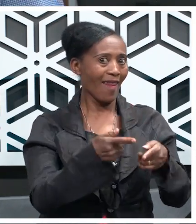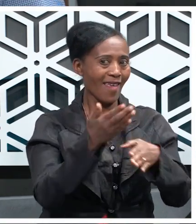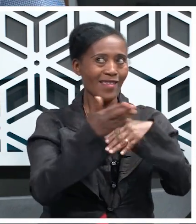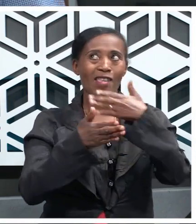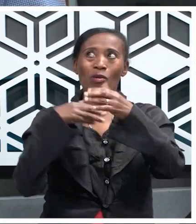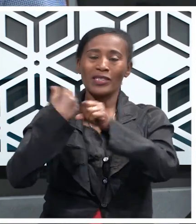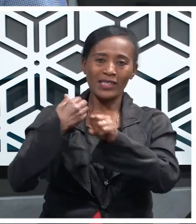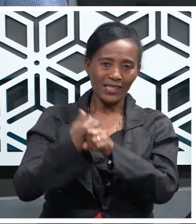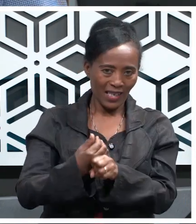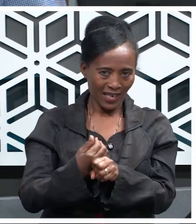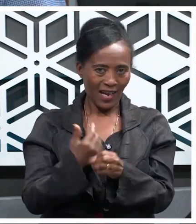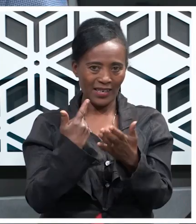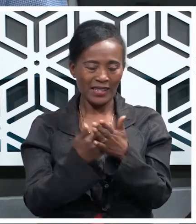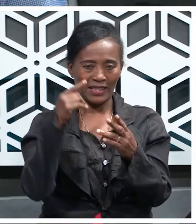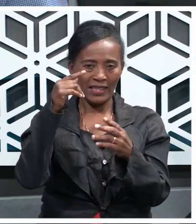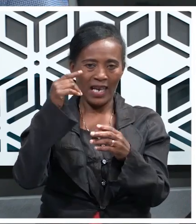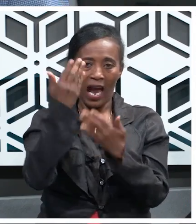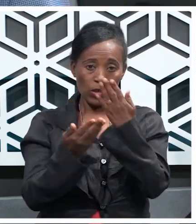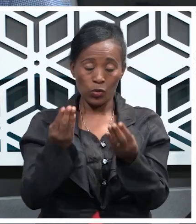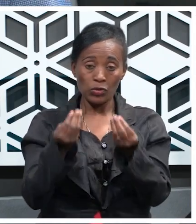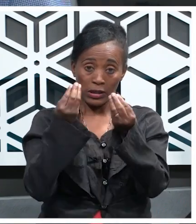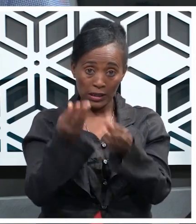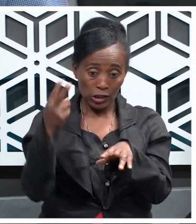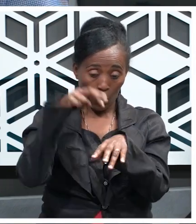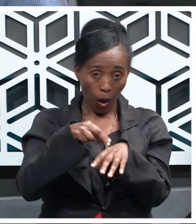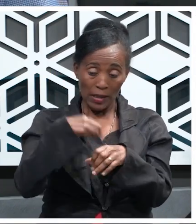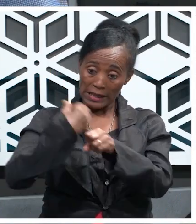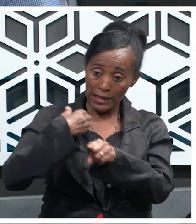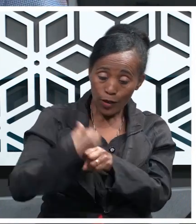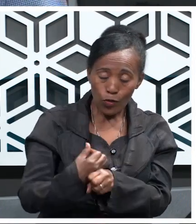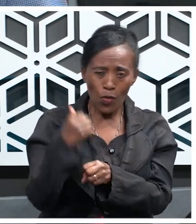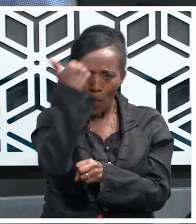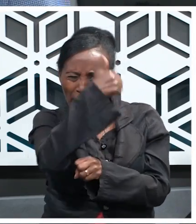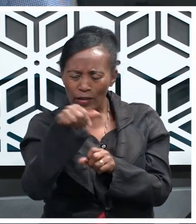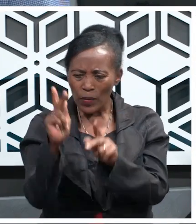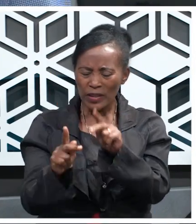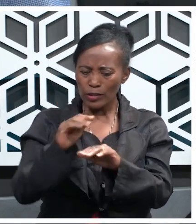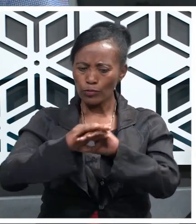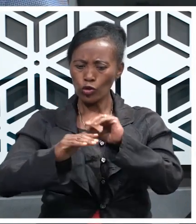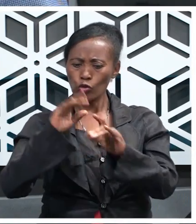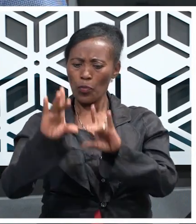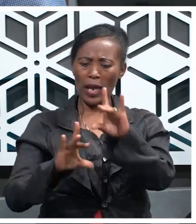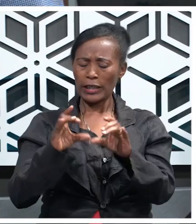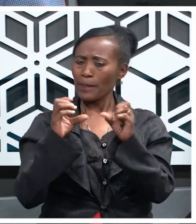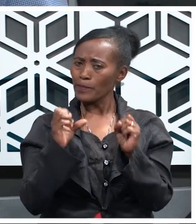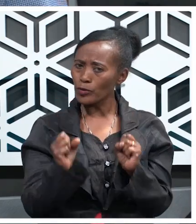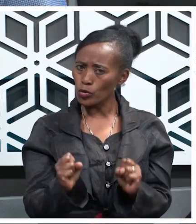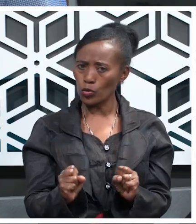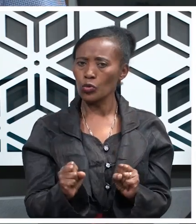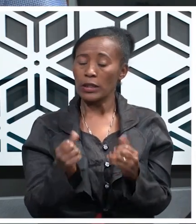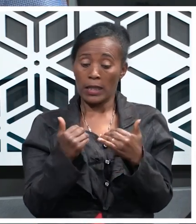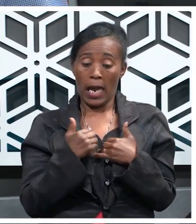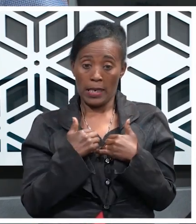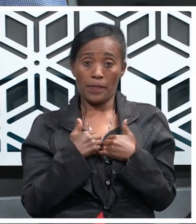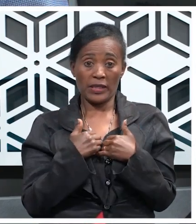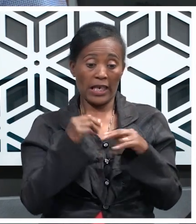ቢኖርም ህንፃዎች ሲገነቡ፣ አገልግሎት መስጫ ተቋማት ሲደራጁ ማንኛውንም ህብረተሰብ ተደራሽ ሊያደርጉ የሚችሉ